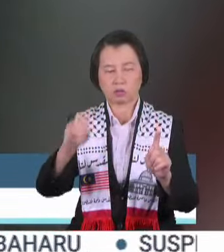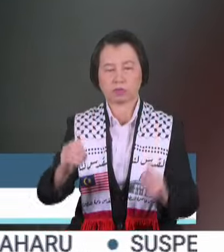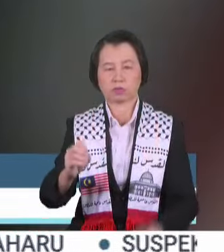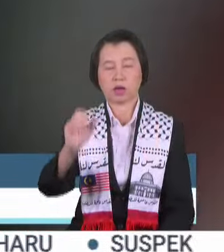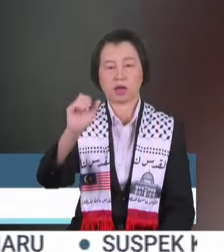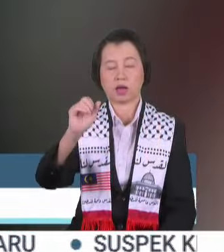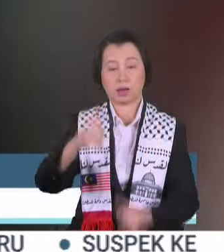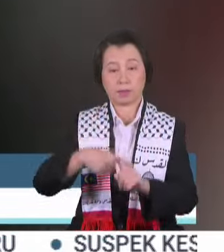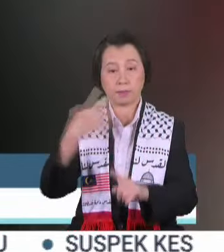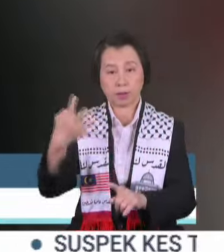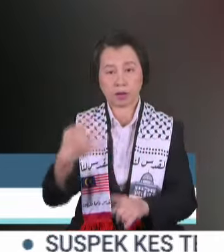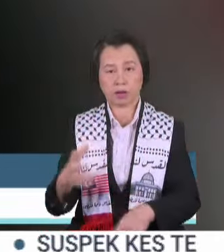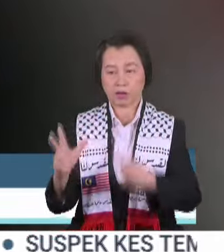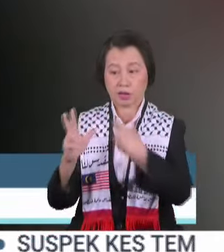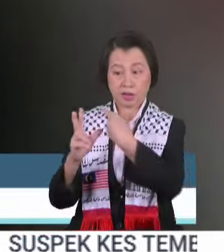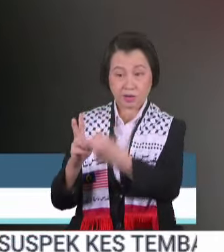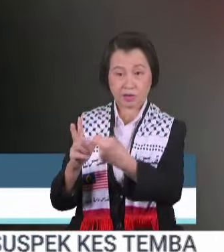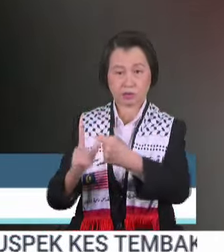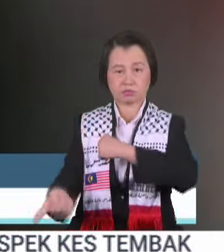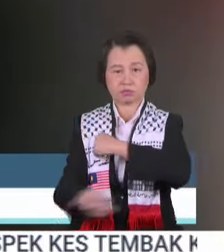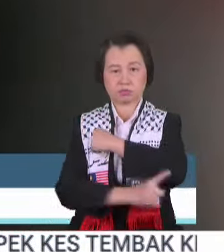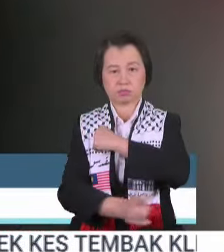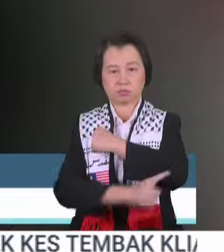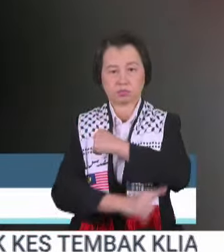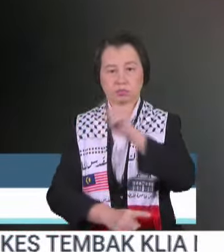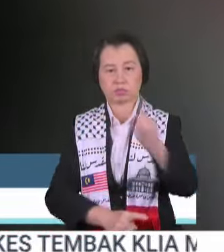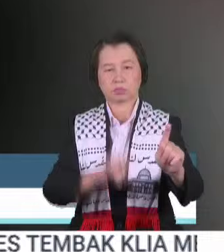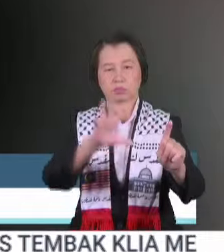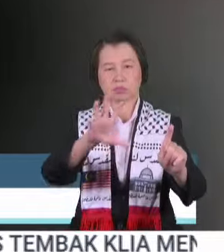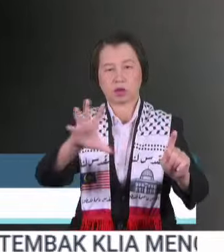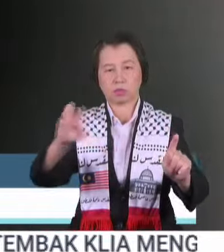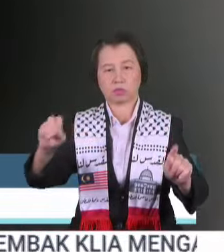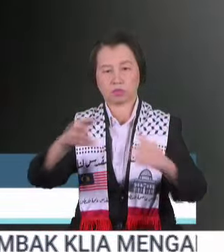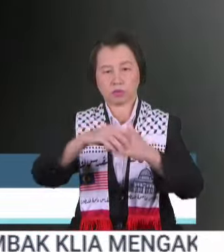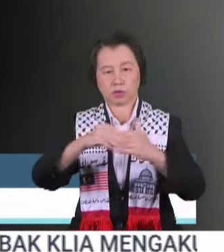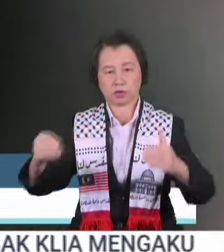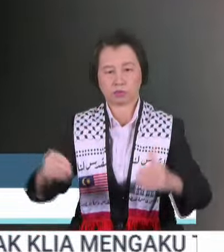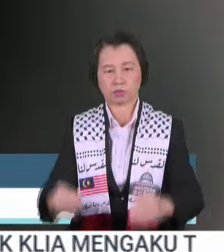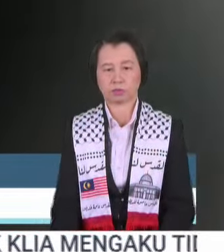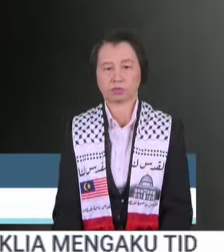April ketika tiga pemandu terbabit di kompaun RM150.